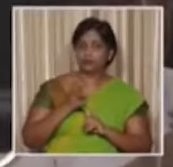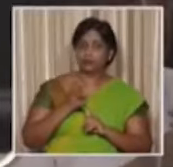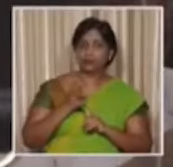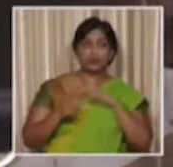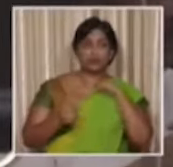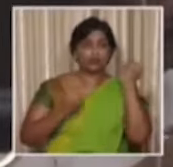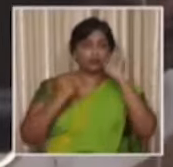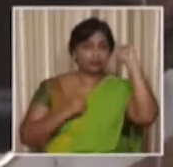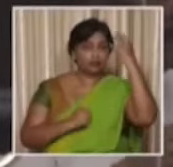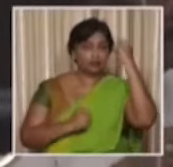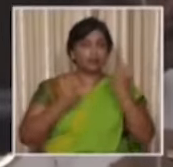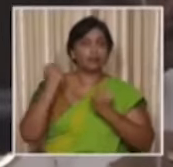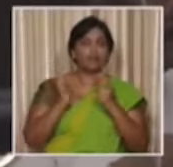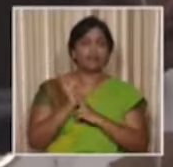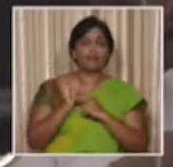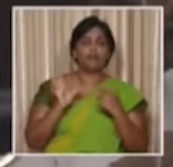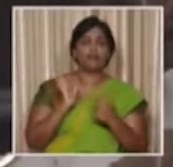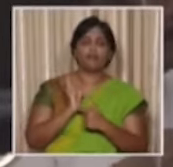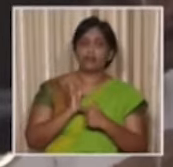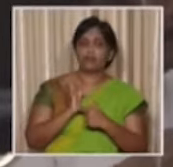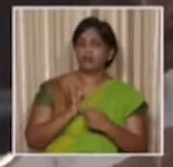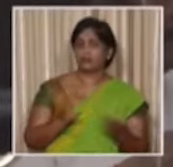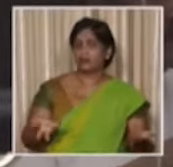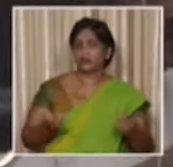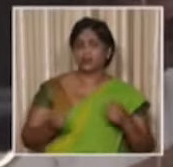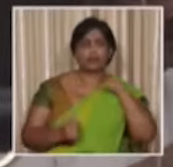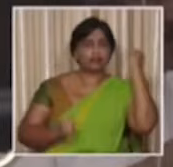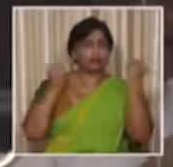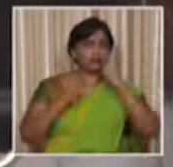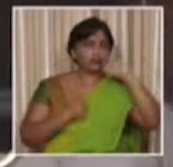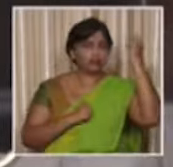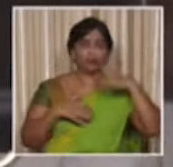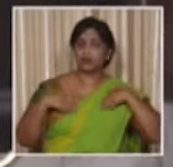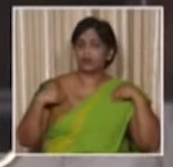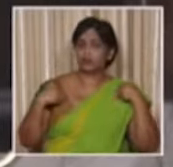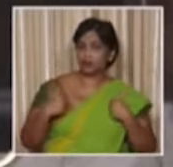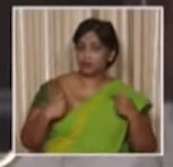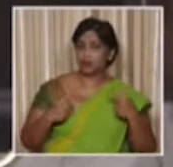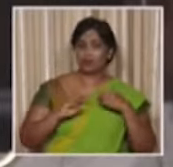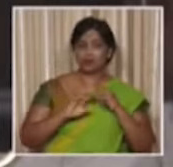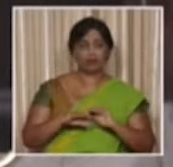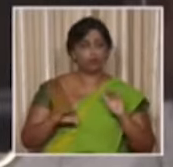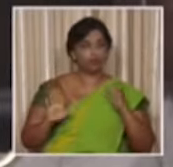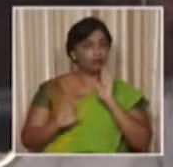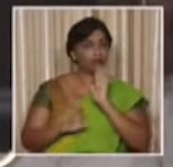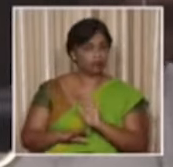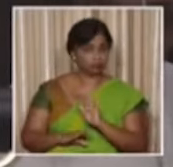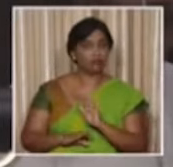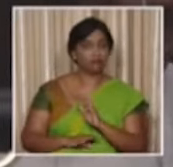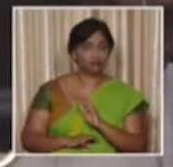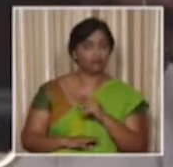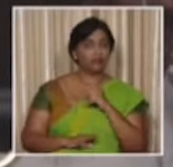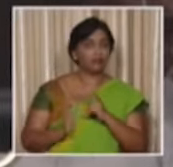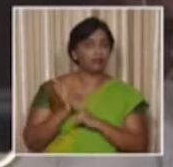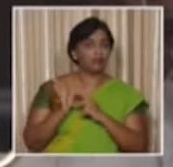සුවසැරිය වාගේ මේ ගිලන් රථ වලටත් වැට් එක ගහන්න හදනවා. ඉතින් ගිලන් රථ ඒ වගේ සෞඛ්‍ය සහ දරුවන් වෙනුවෙන් තියෙන දේවල්